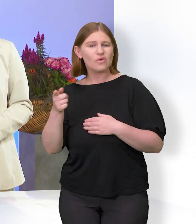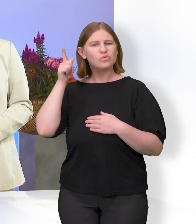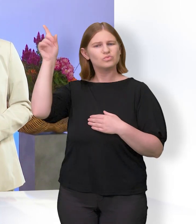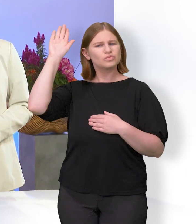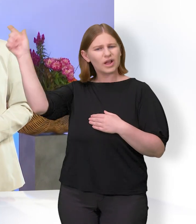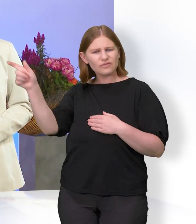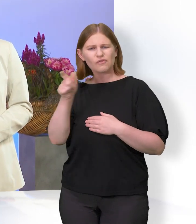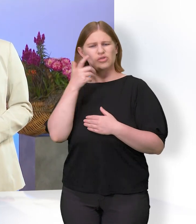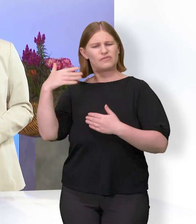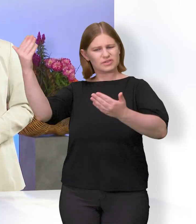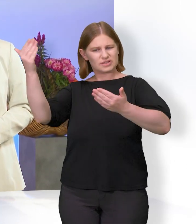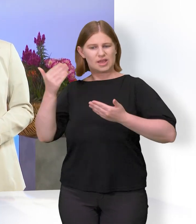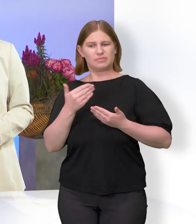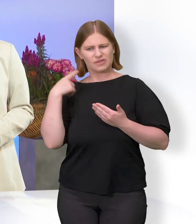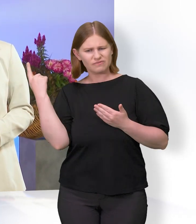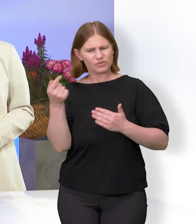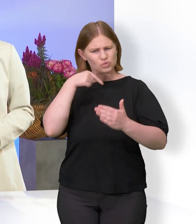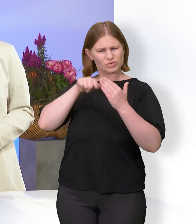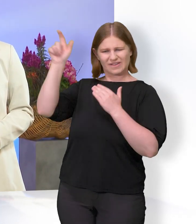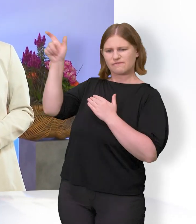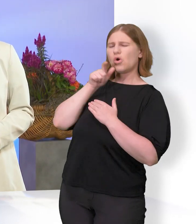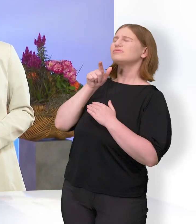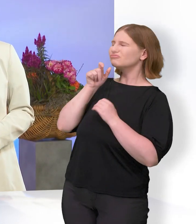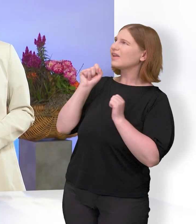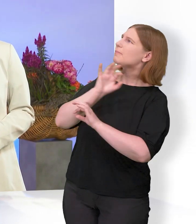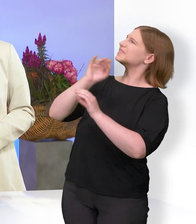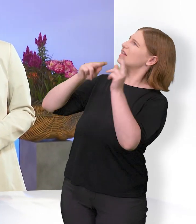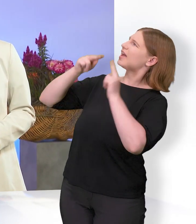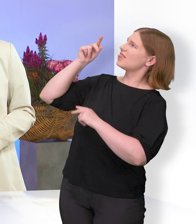dein Wort gegeben hast, durch das wir dich besser kennenlernen können.